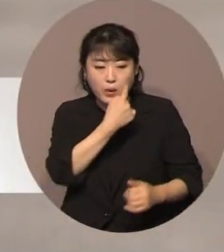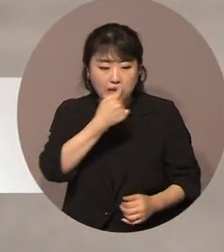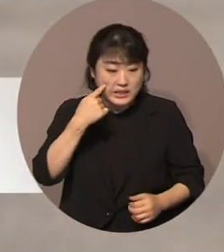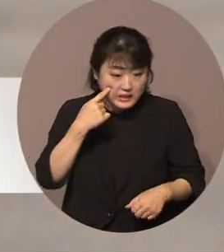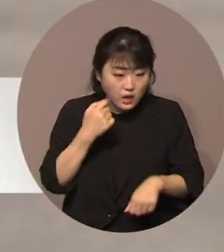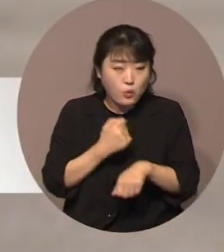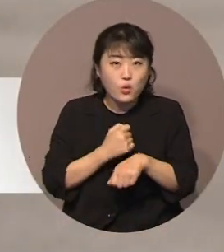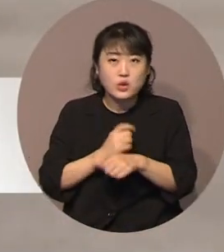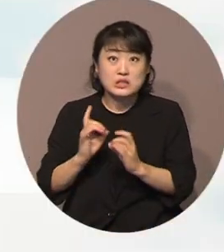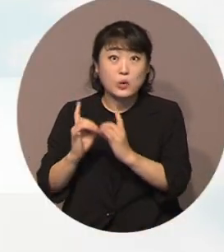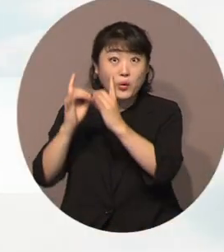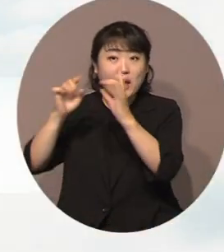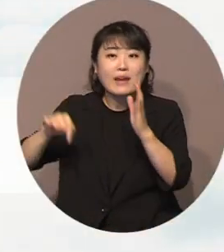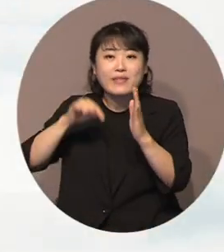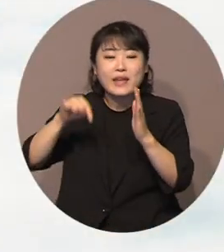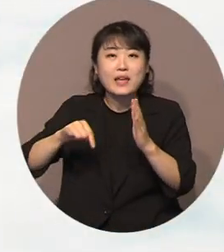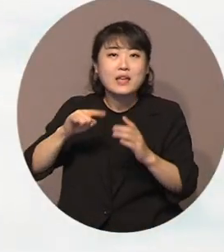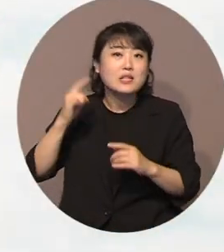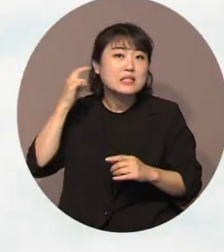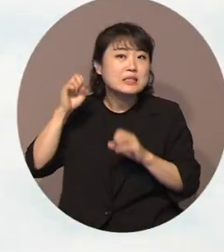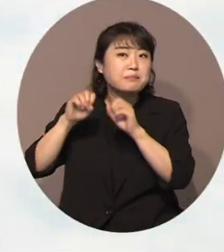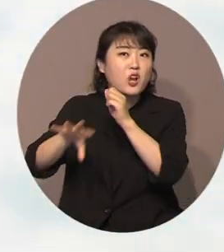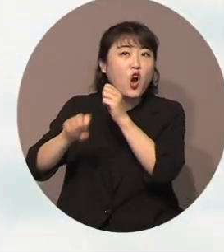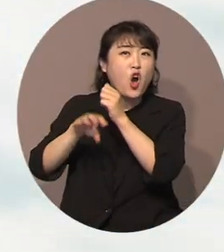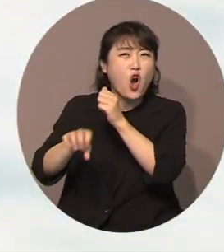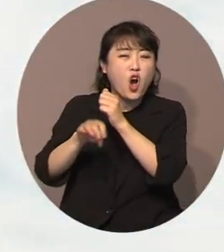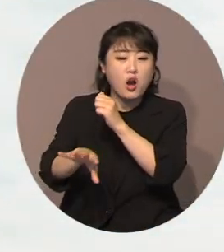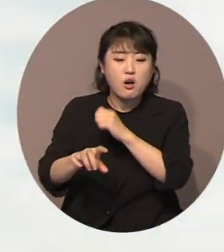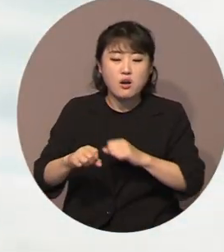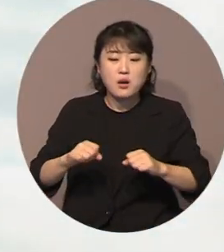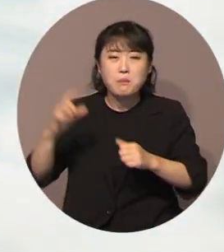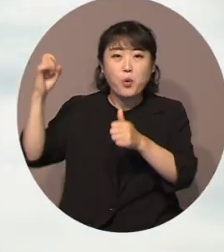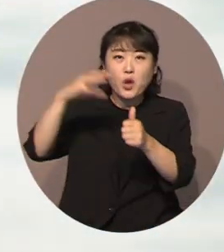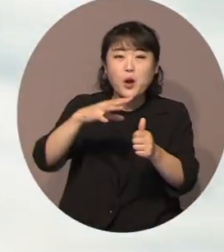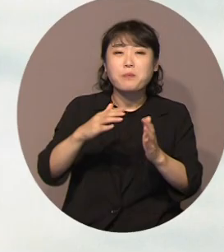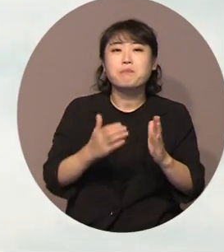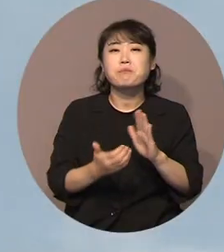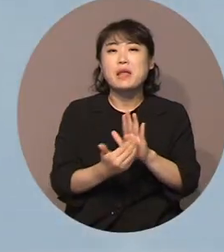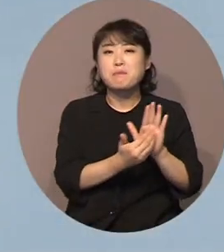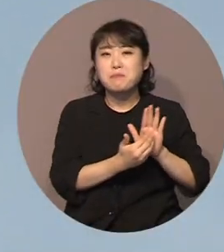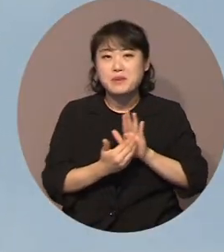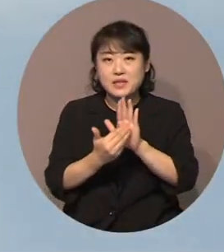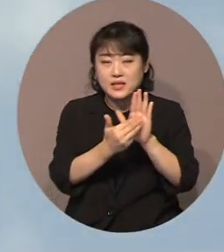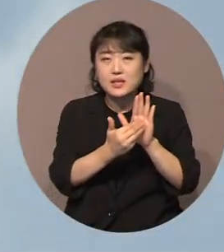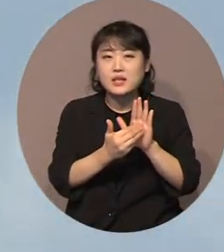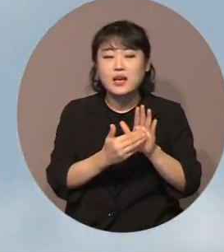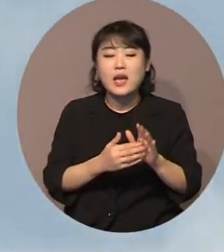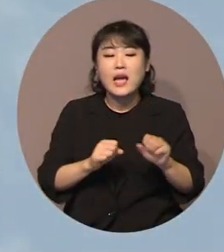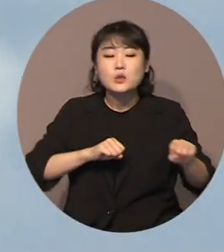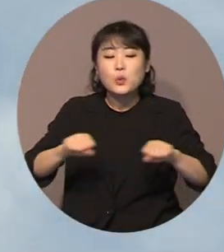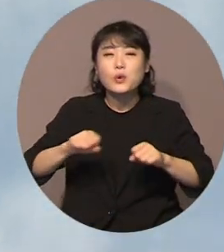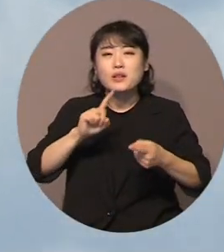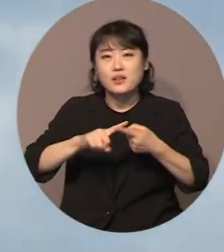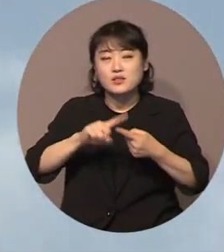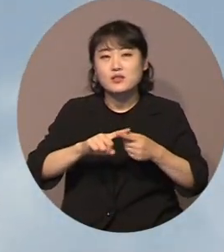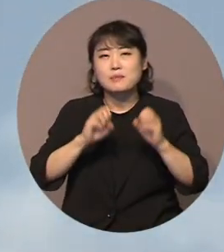확인하고 드론의 장착된 스피커로 폭염 대비 행동요령을 주민들에게 전달할 계획입니다